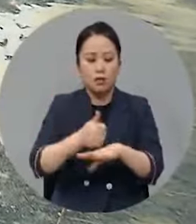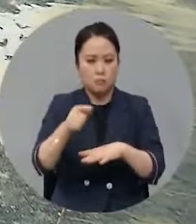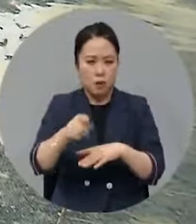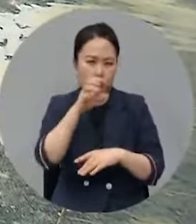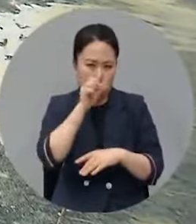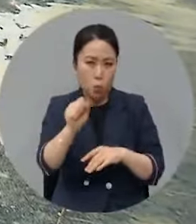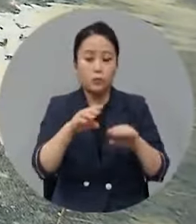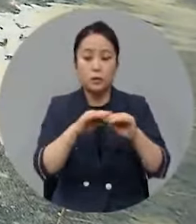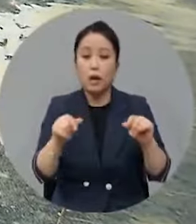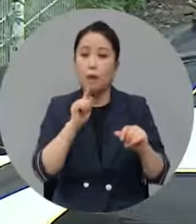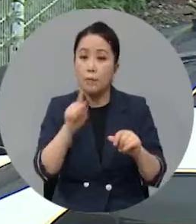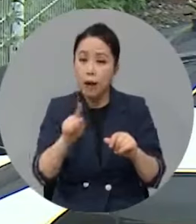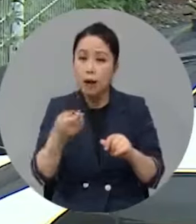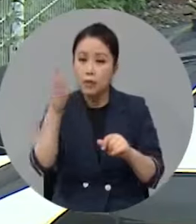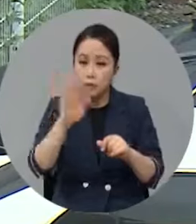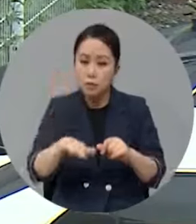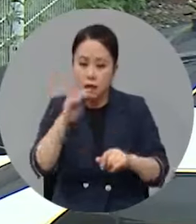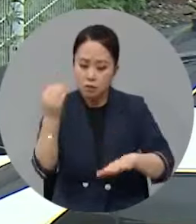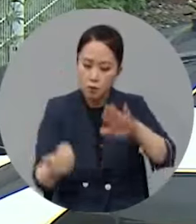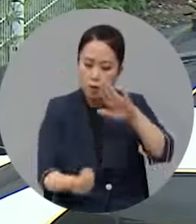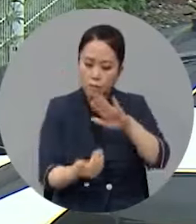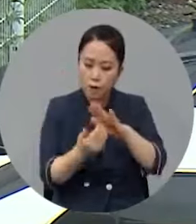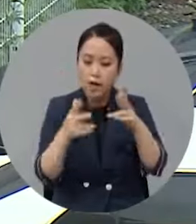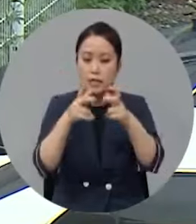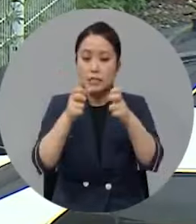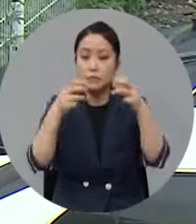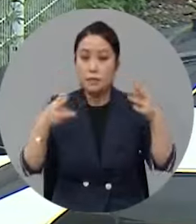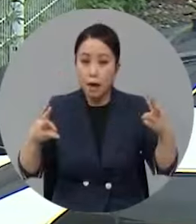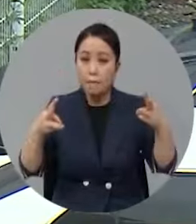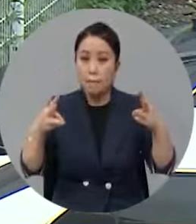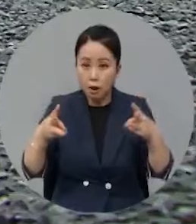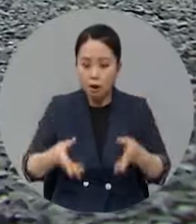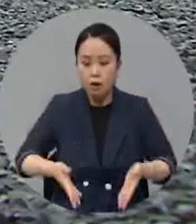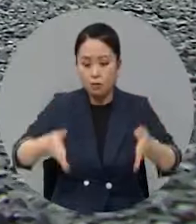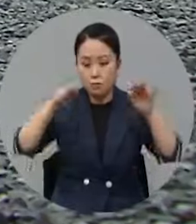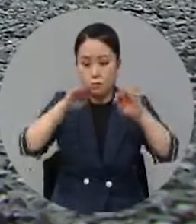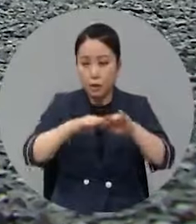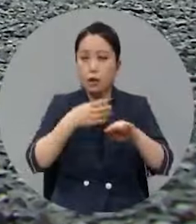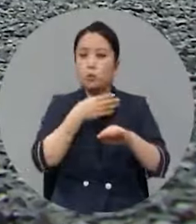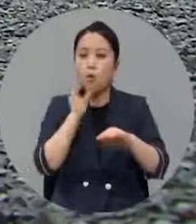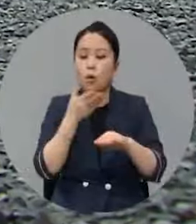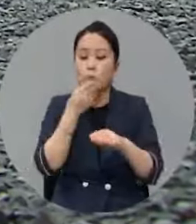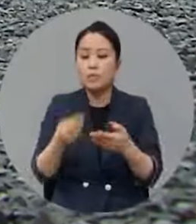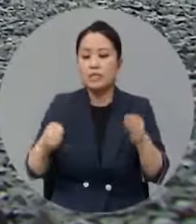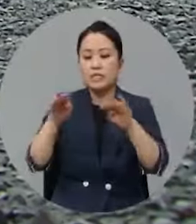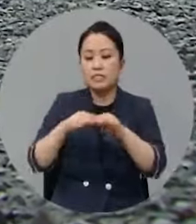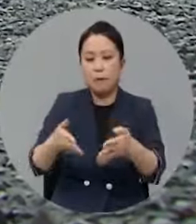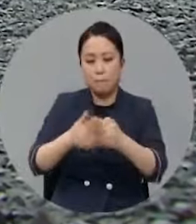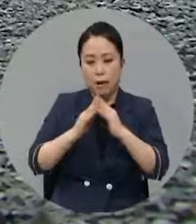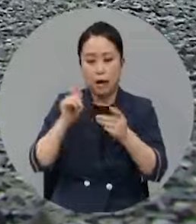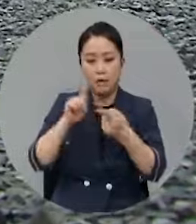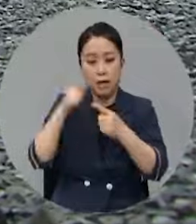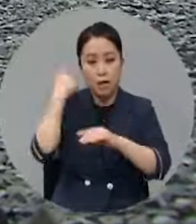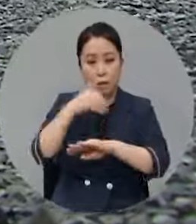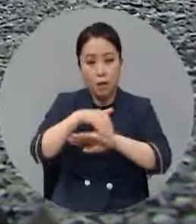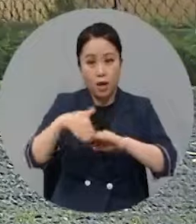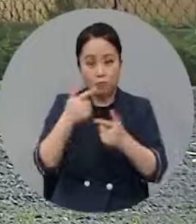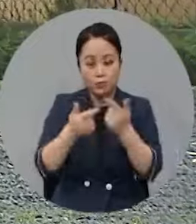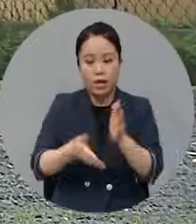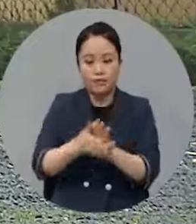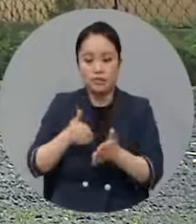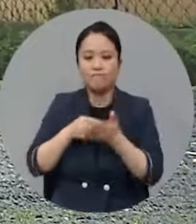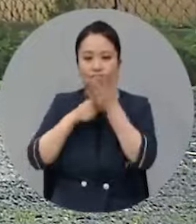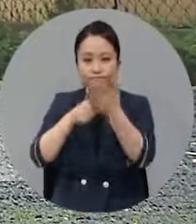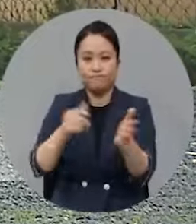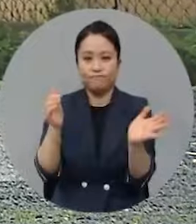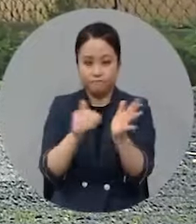최근 이곳에 73층 높이 초고층 노인복지시설 2개 동을 세우는 계획이 부산시에 접수됐습니다. 해당 사업자는